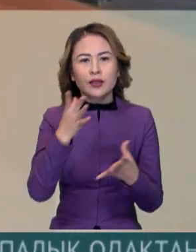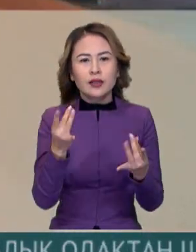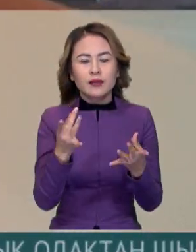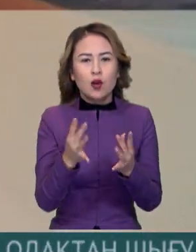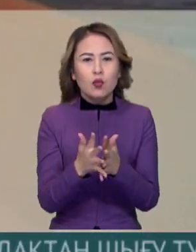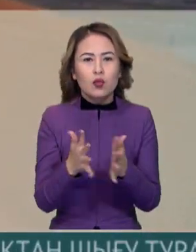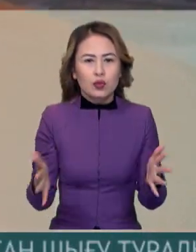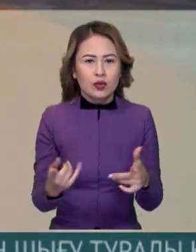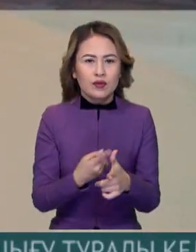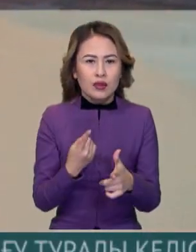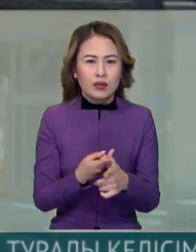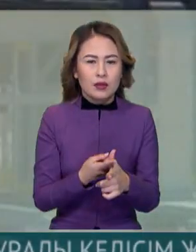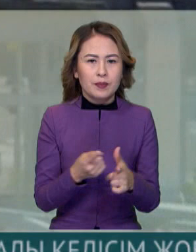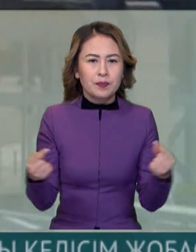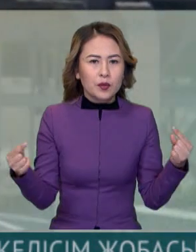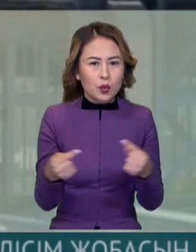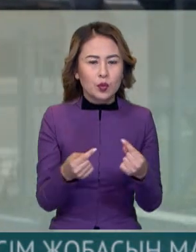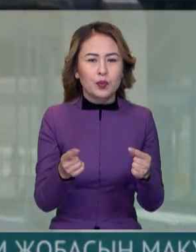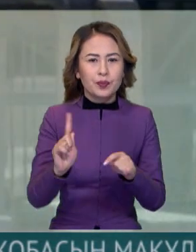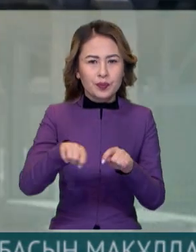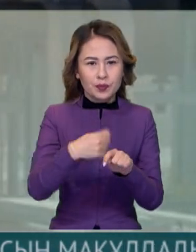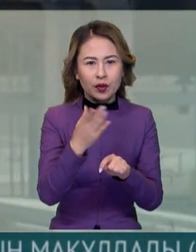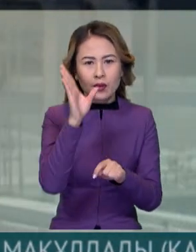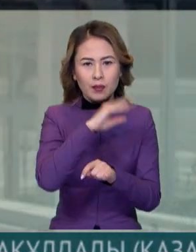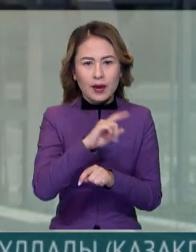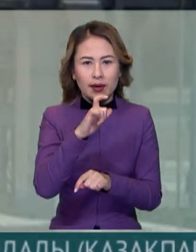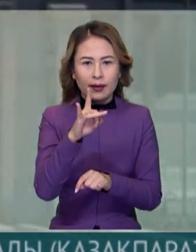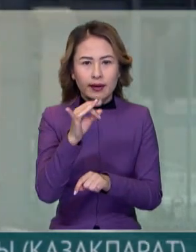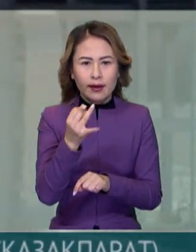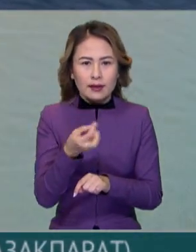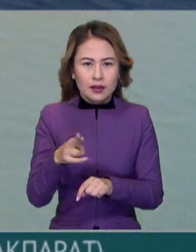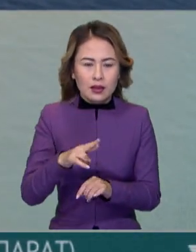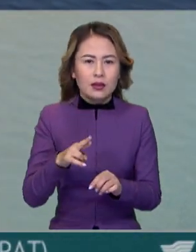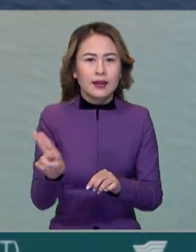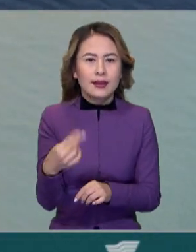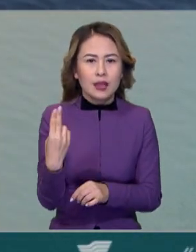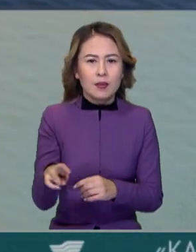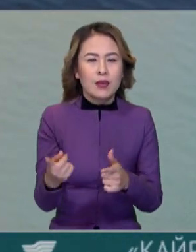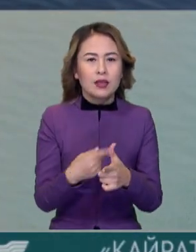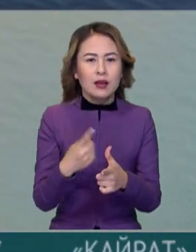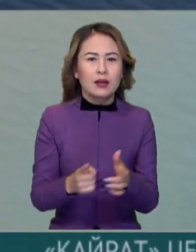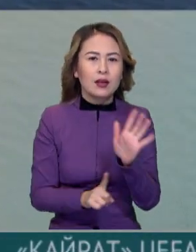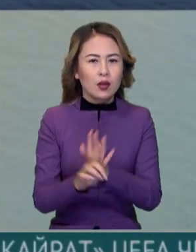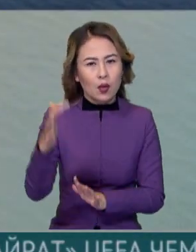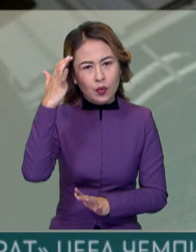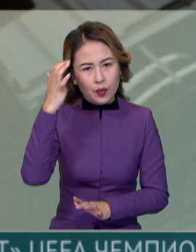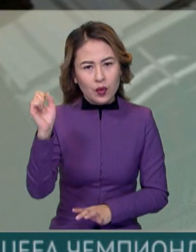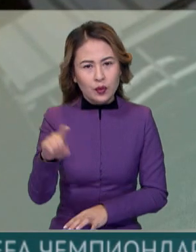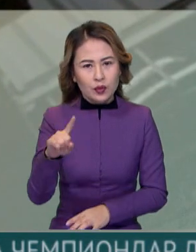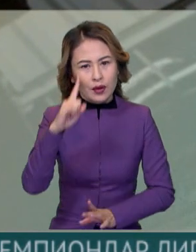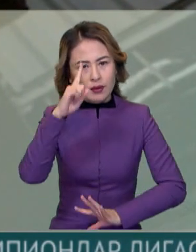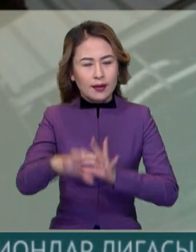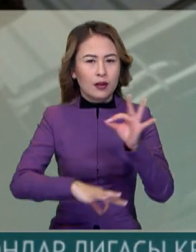артып, ұсыныс пен сұраныс тепе-теңдігі бұзылуы мүмкін. Осы ретте Эр-Рияд 90-нан бастап қара алтын өндірісін